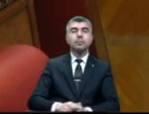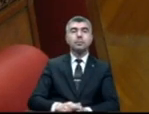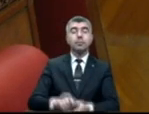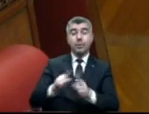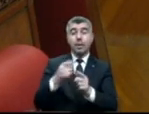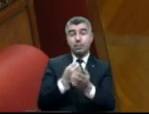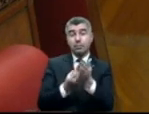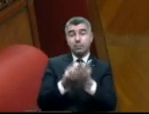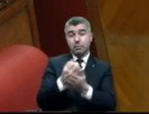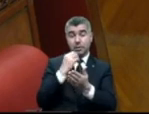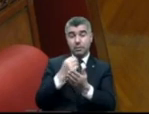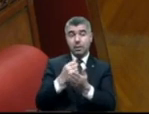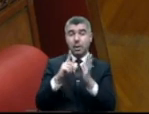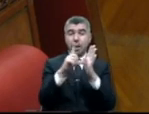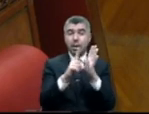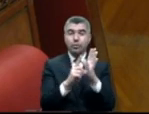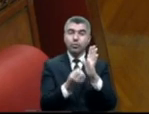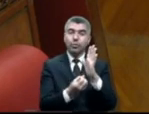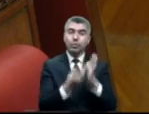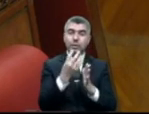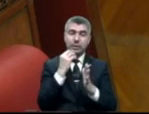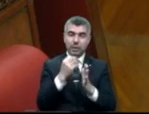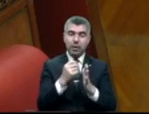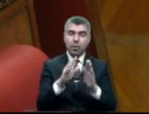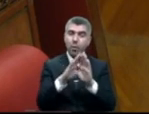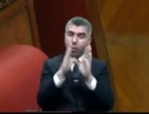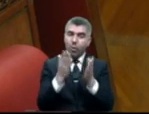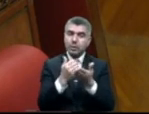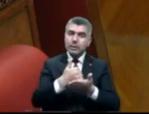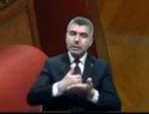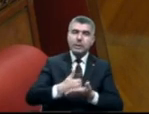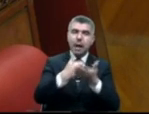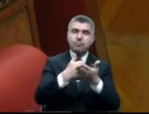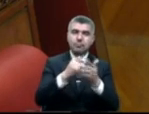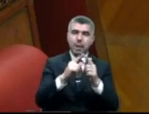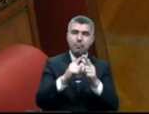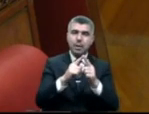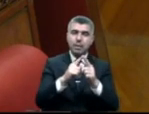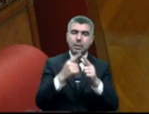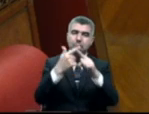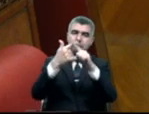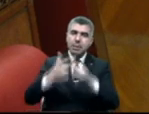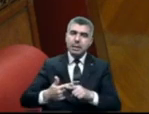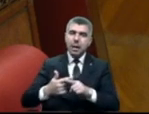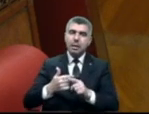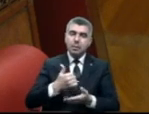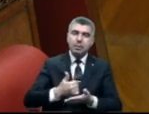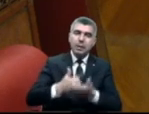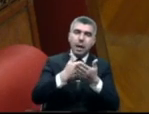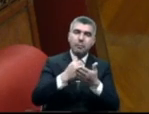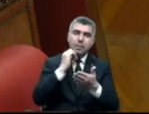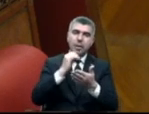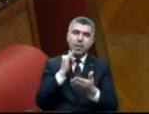فأود الإشارة إلى أن الميثاق الجديد للاستثمار يتضمن نظاما عاما لدعم الاستثمار، كما يتضمن أيضا نظاما محددا